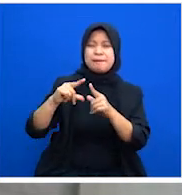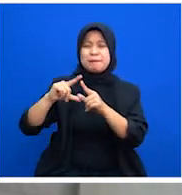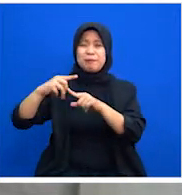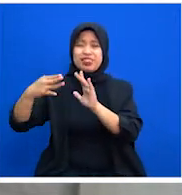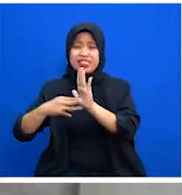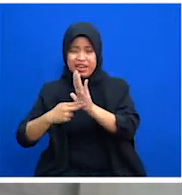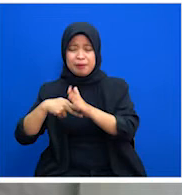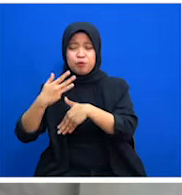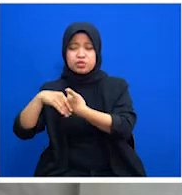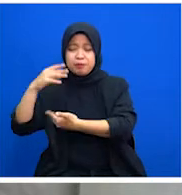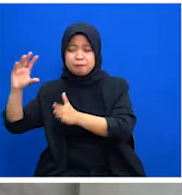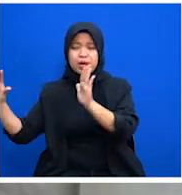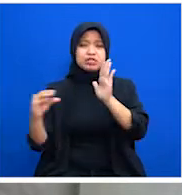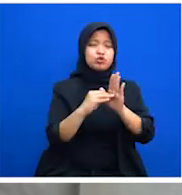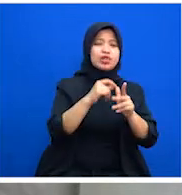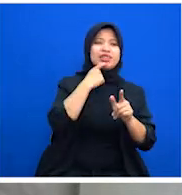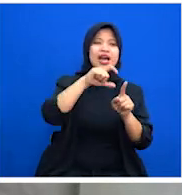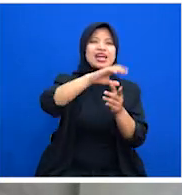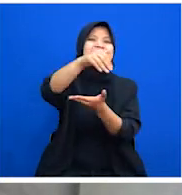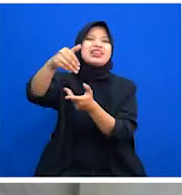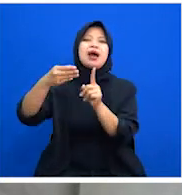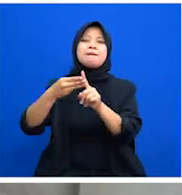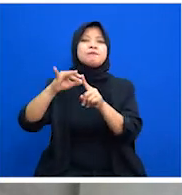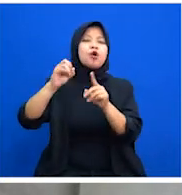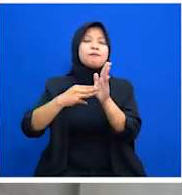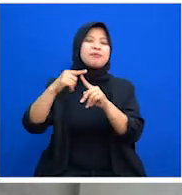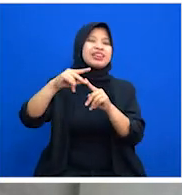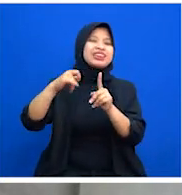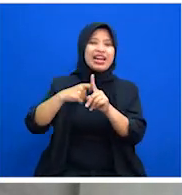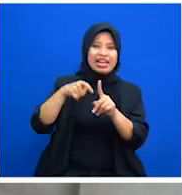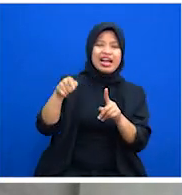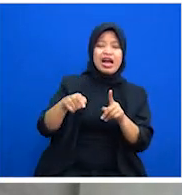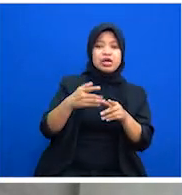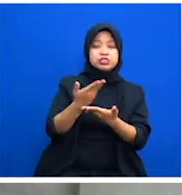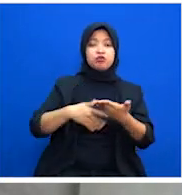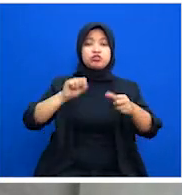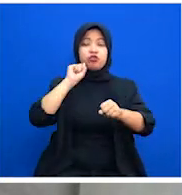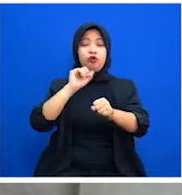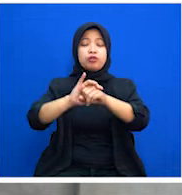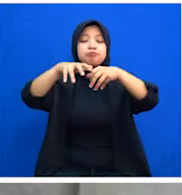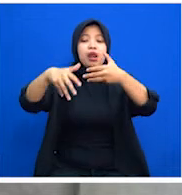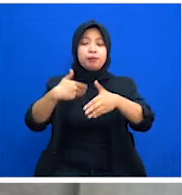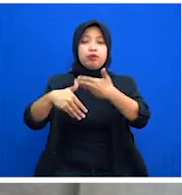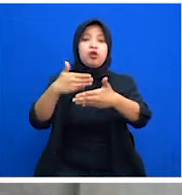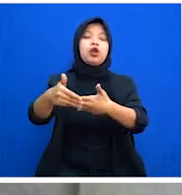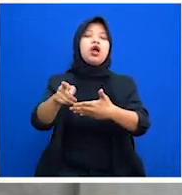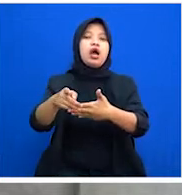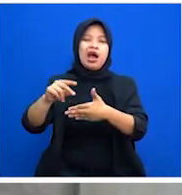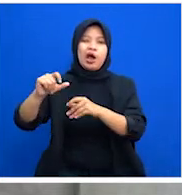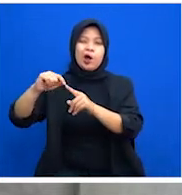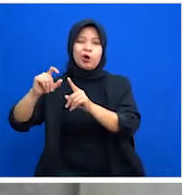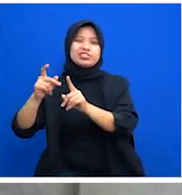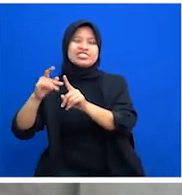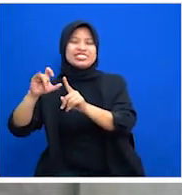yang dimasukkan oleh perusahaan itu adalah terkait dengan data biometrik bahwa kemudian ketika pantai mic office 12 itu berlangsung pasca